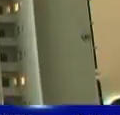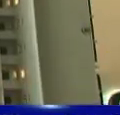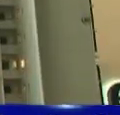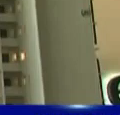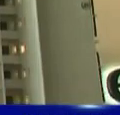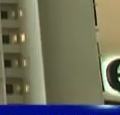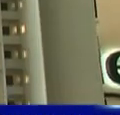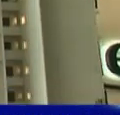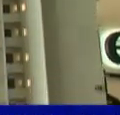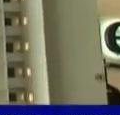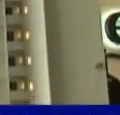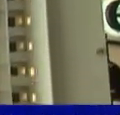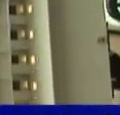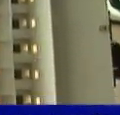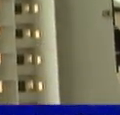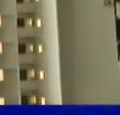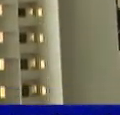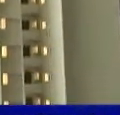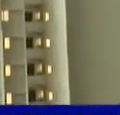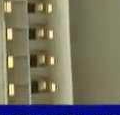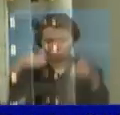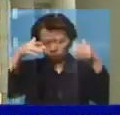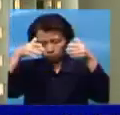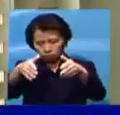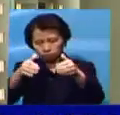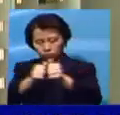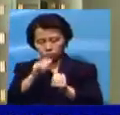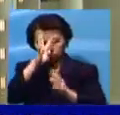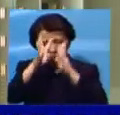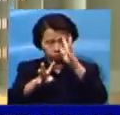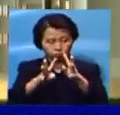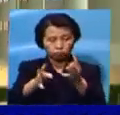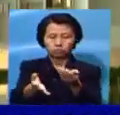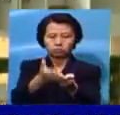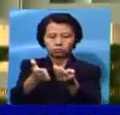high jug men perhaan P dengan